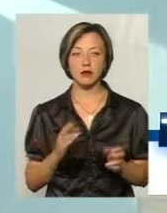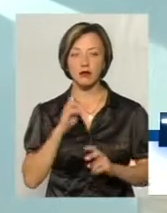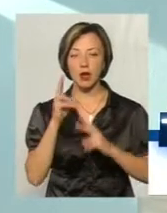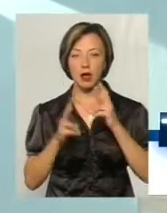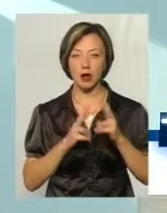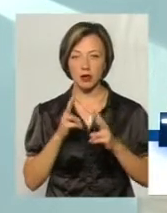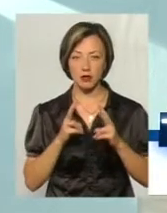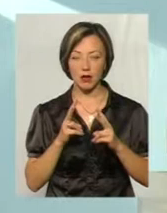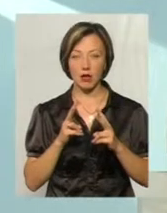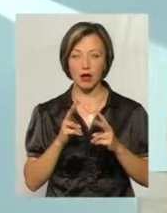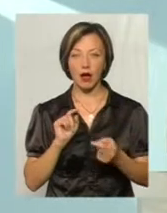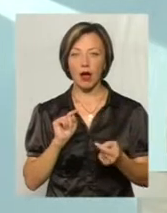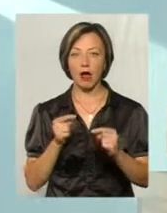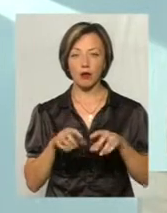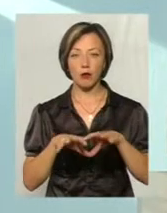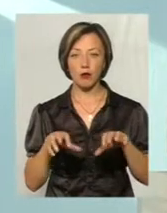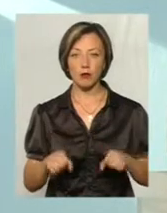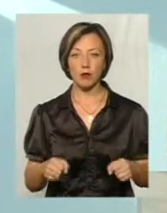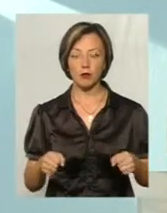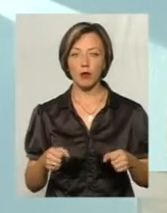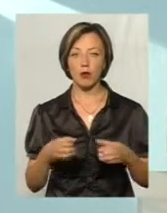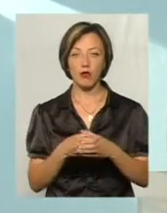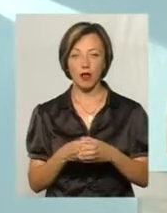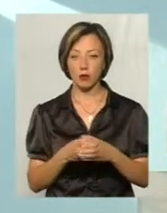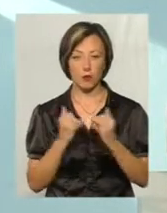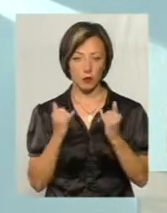скарга антимонопольним комітетом не задоволена.